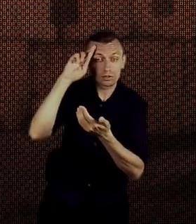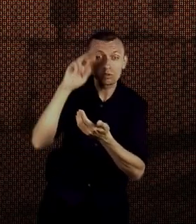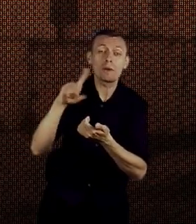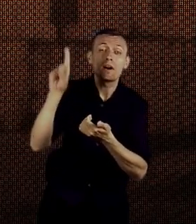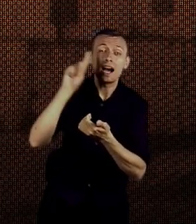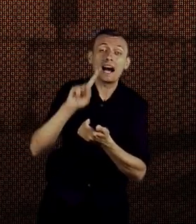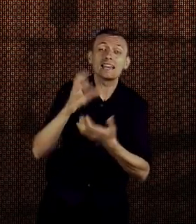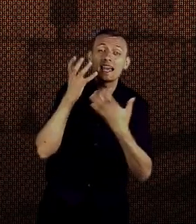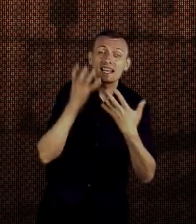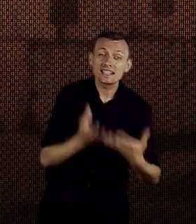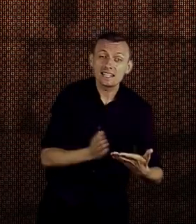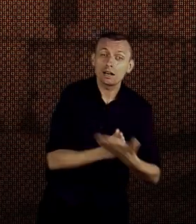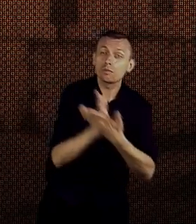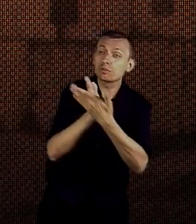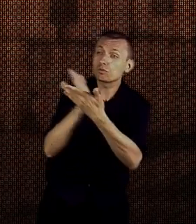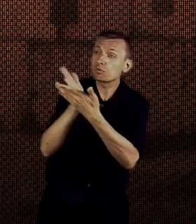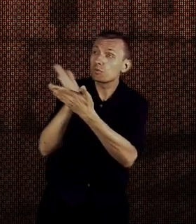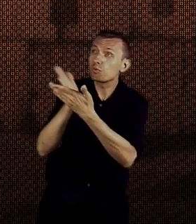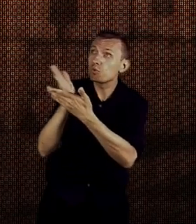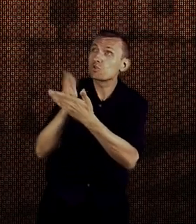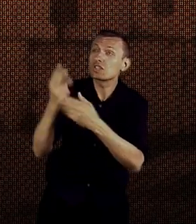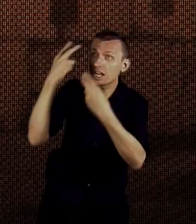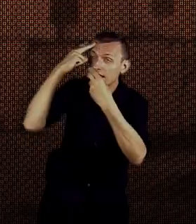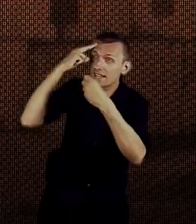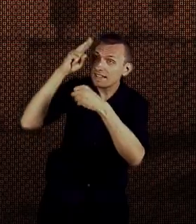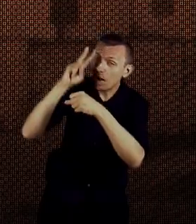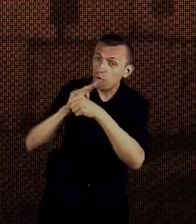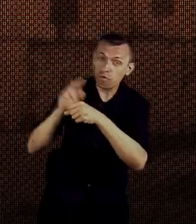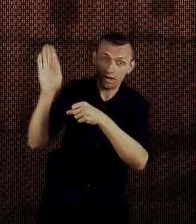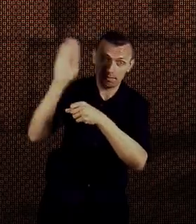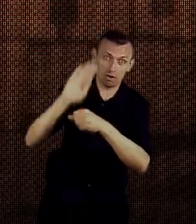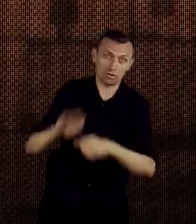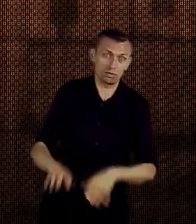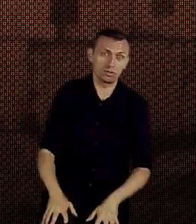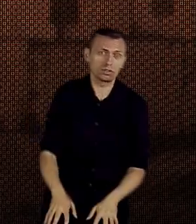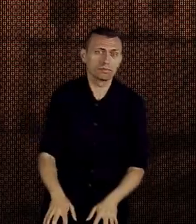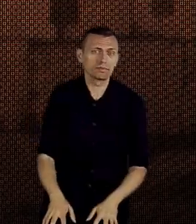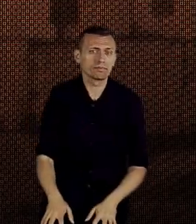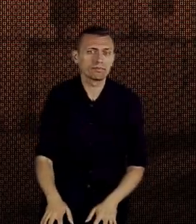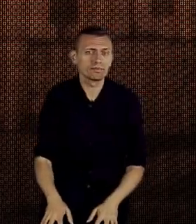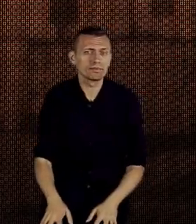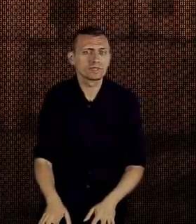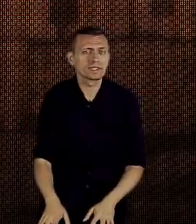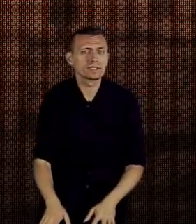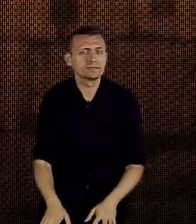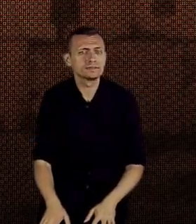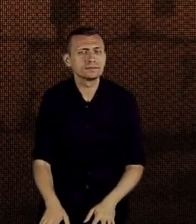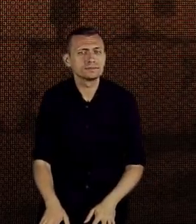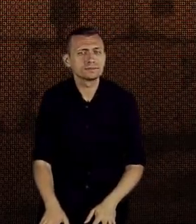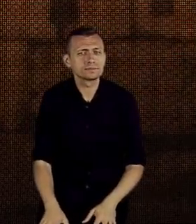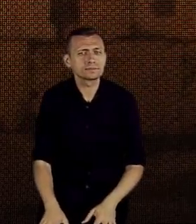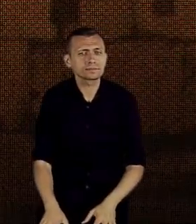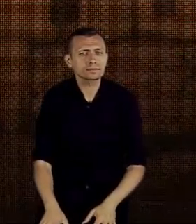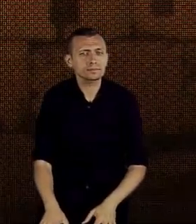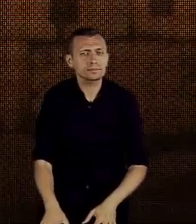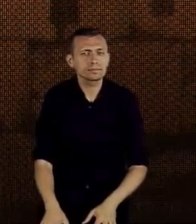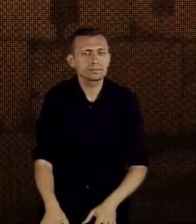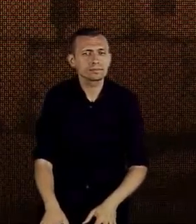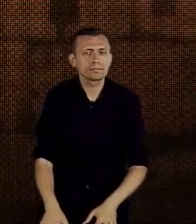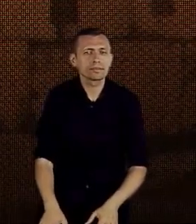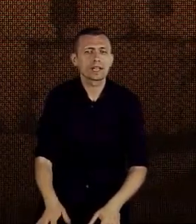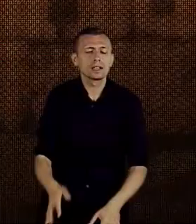Mówiliśmy o przetestowanej wierze, mówiliśmy o udoskonalanej wierze, a to prowadzi nas do potwierdzenia